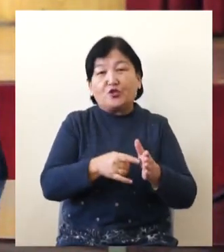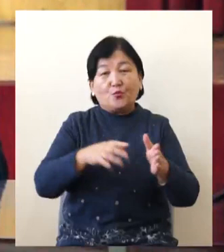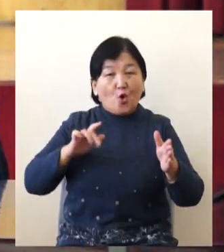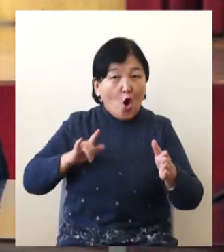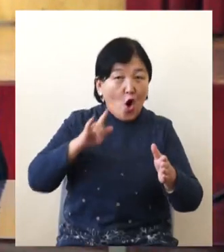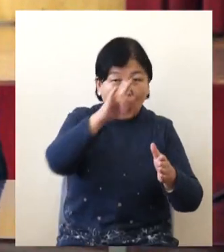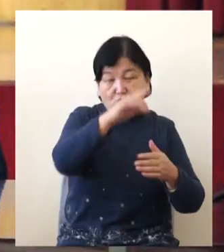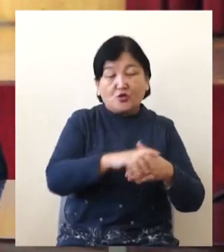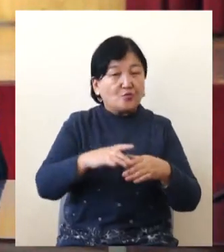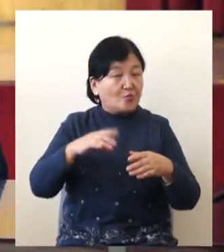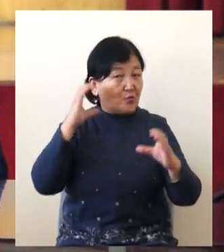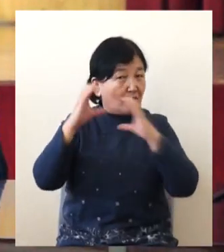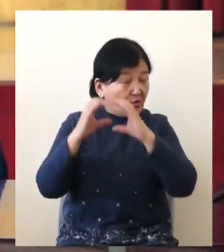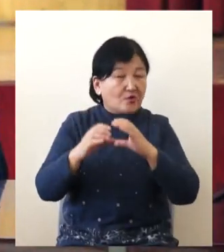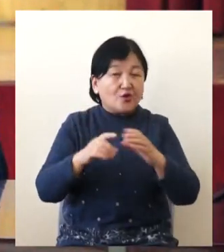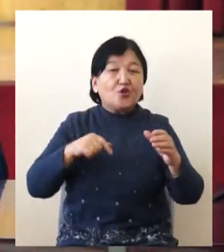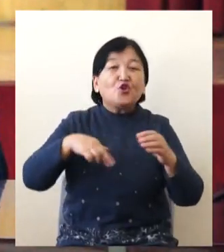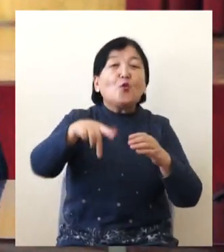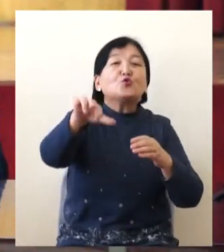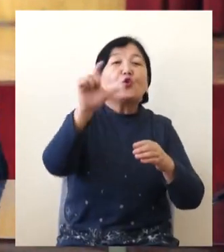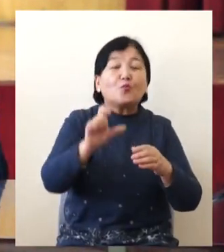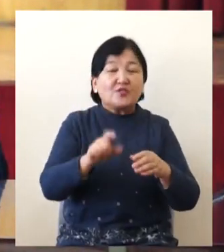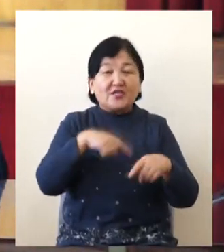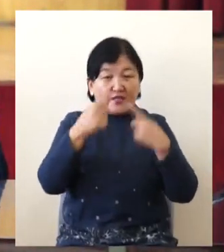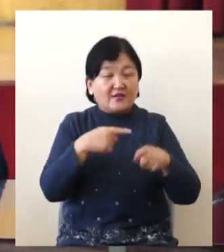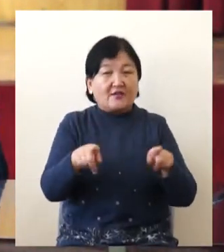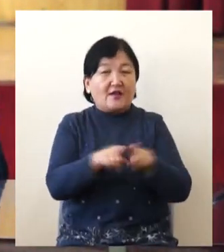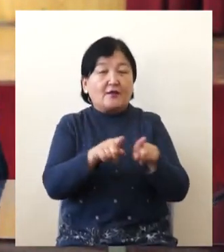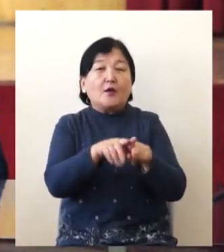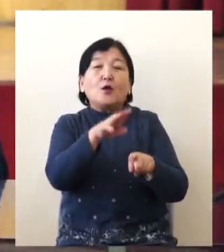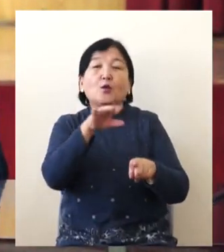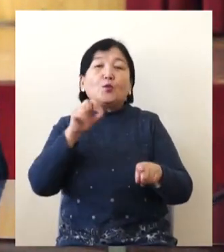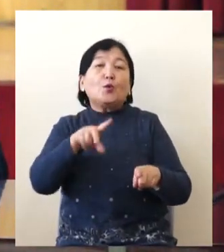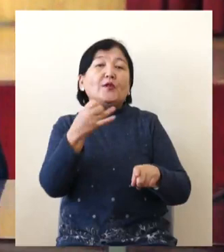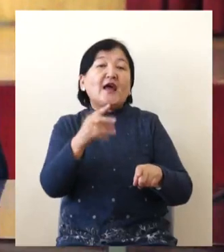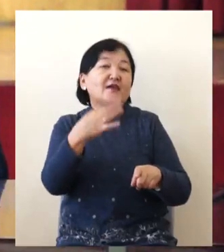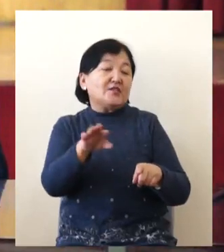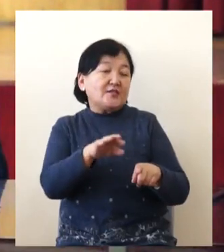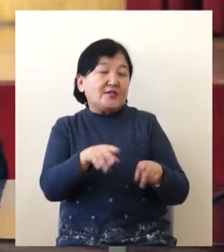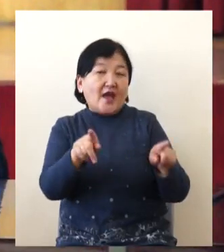Бидний хөрөнгө бүртгэлгүй байгаа нь энэ туулаачтад сайхан боломж олгож байгаа.